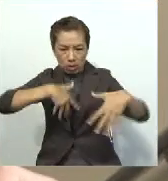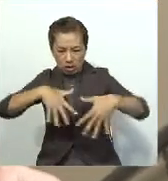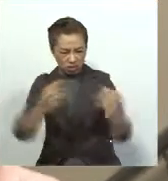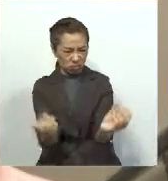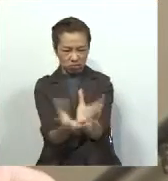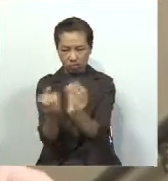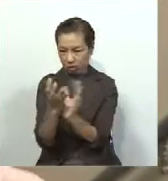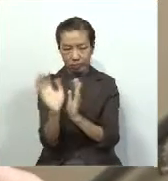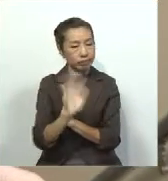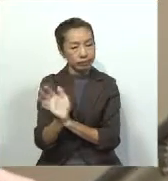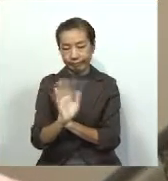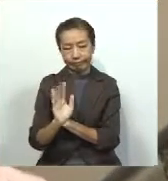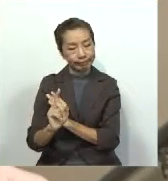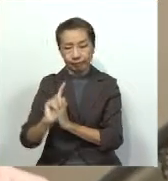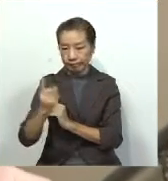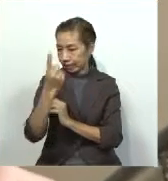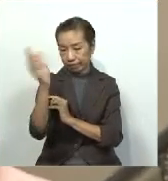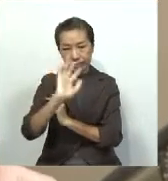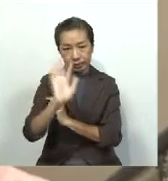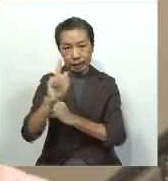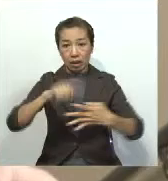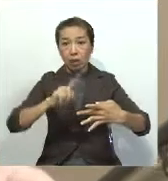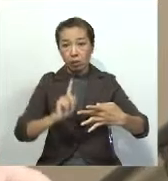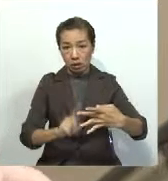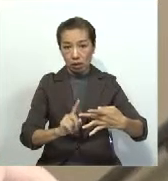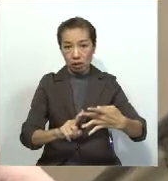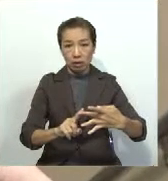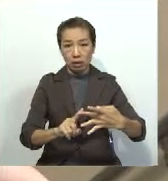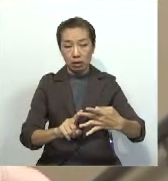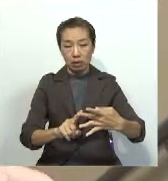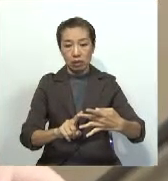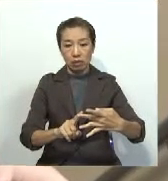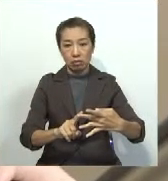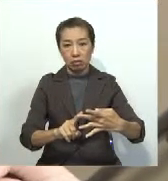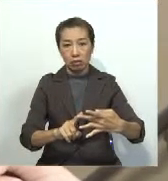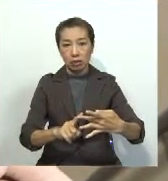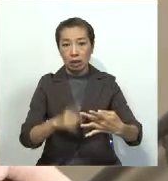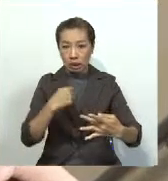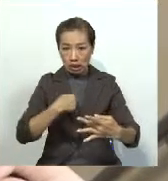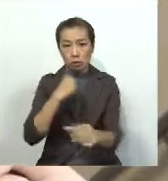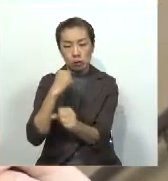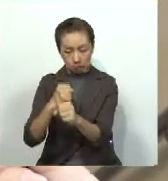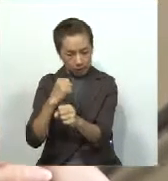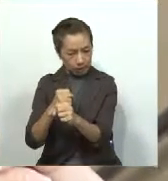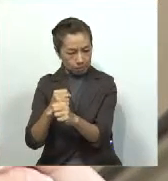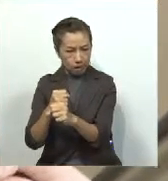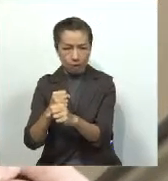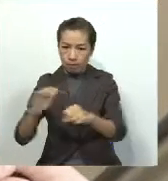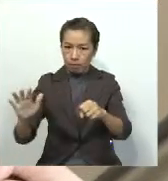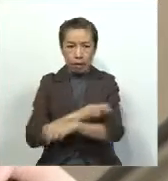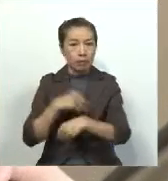นภายในประเทศไทยอีกข้อ2ต้องทำงานอย่างเต็มที่ให้พี่น้องประชาช